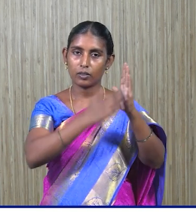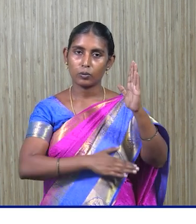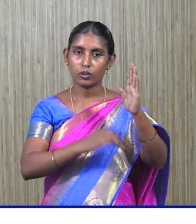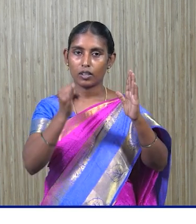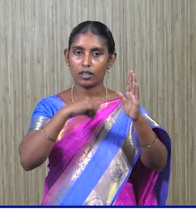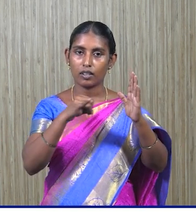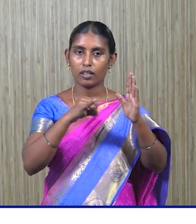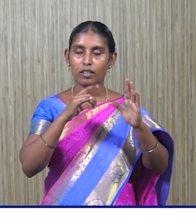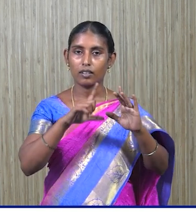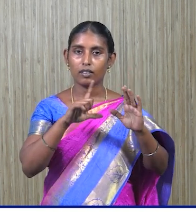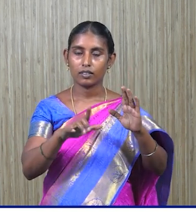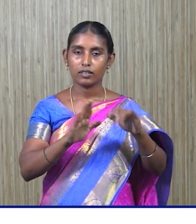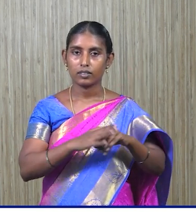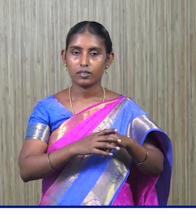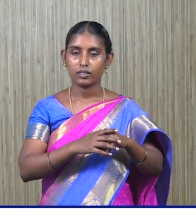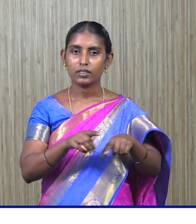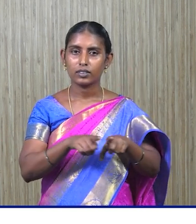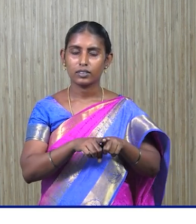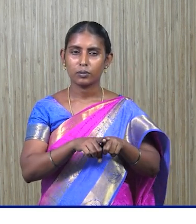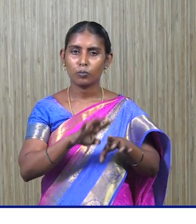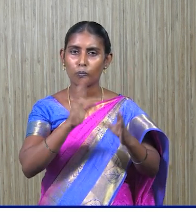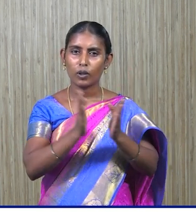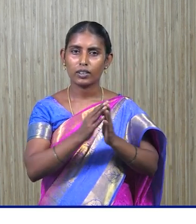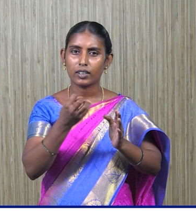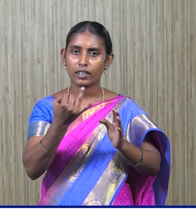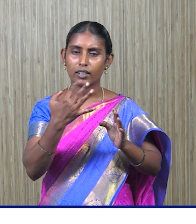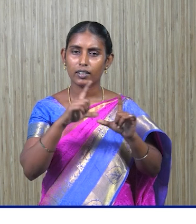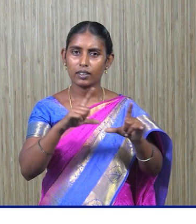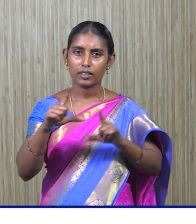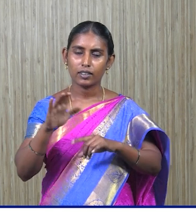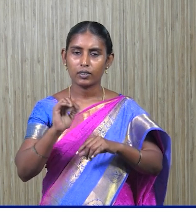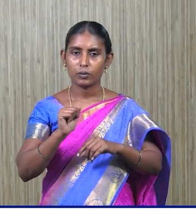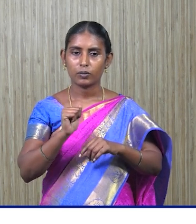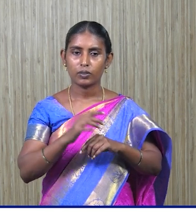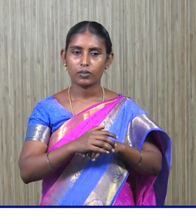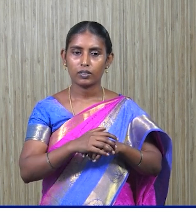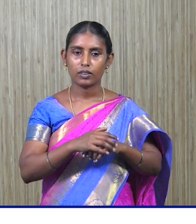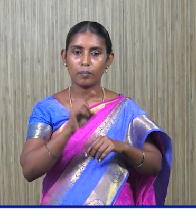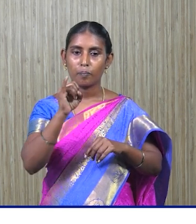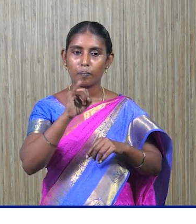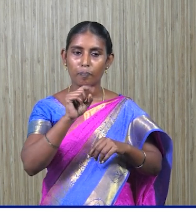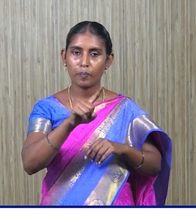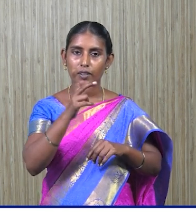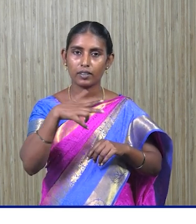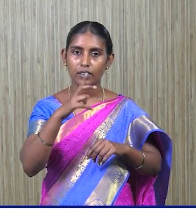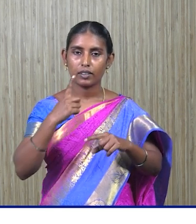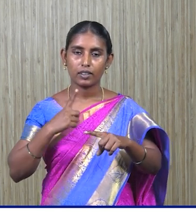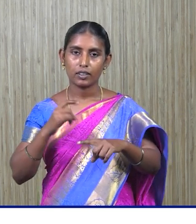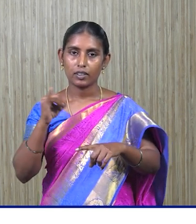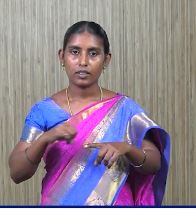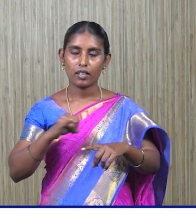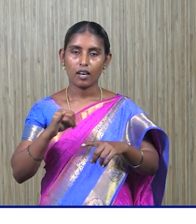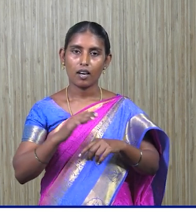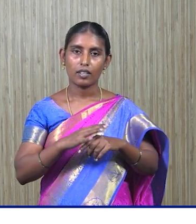கட்டங்களும் இருக்கின்றது இந்த செவ்வக படத்தில். அப்போது மொத்த கட்டங்கள் எத்தனை? அப்போ அந்த 18 6 பெருக்கினால் நமக்கு கிடைக்கக்கூடிய எண் தான் அந்த